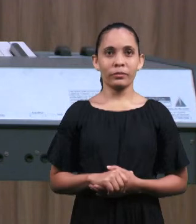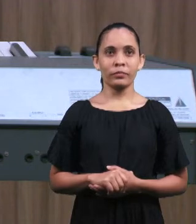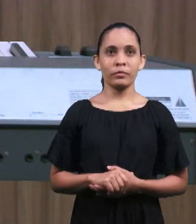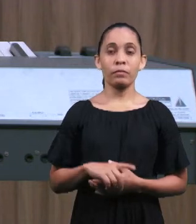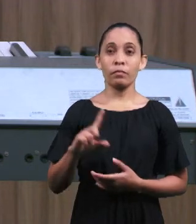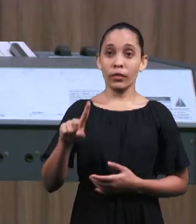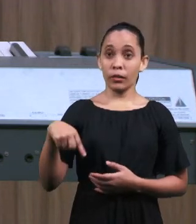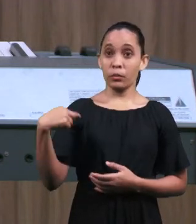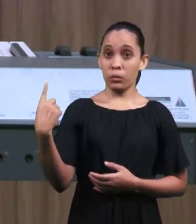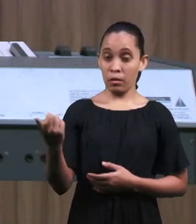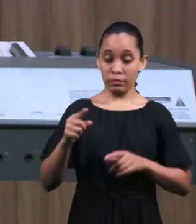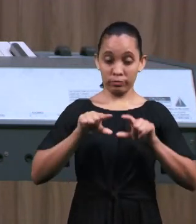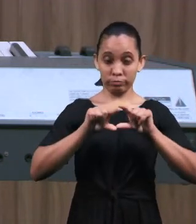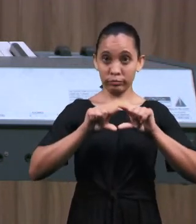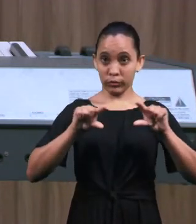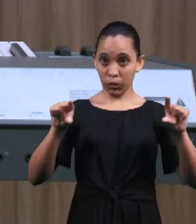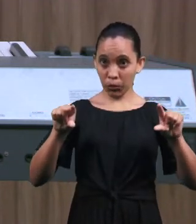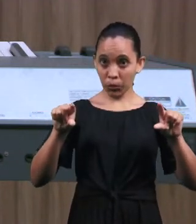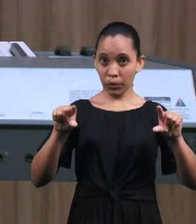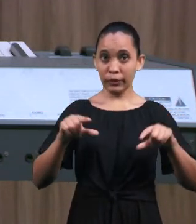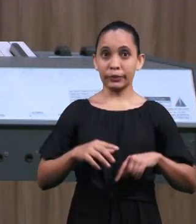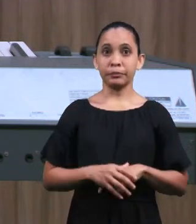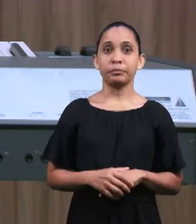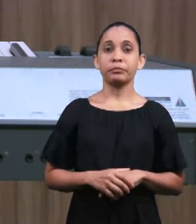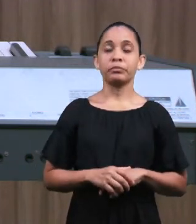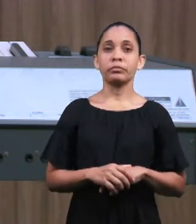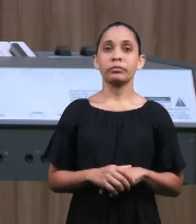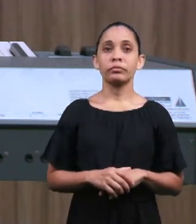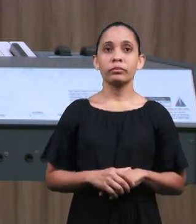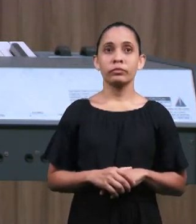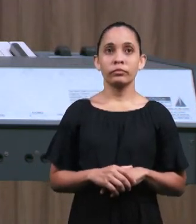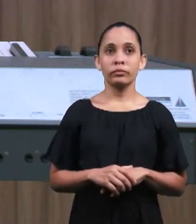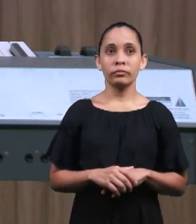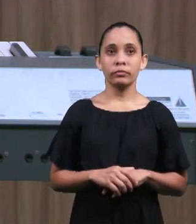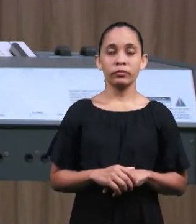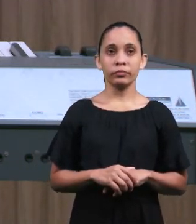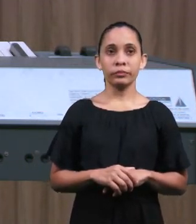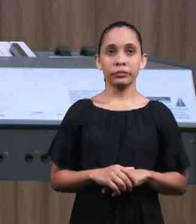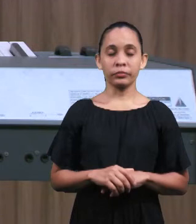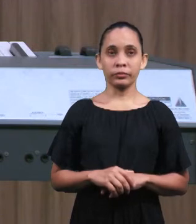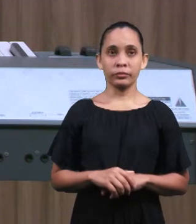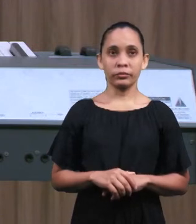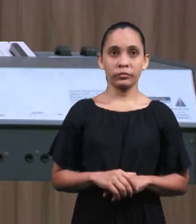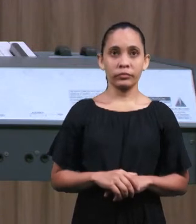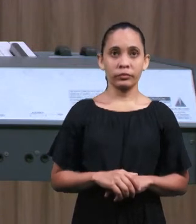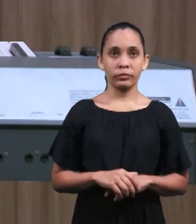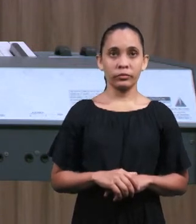Prochaine phrase. La verte, doigt do au sol. Sol, do, si,